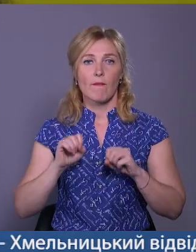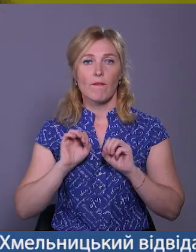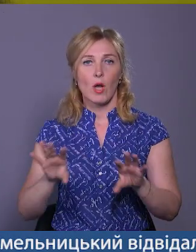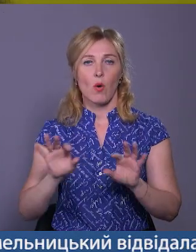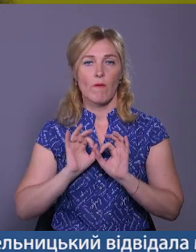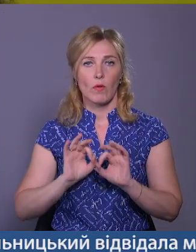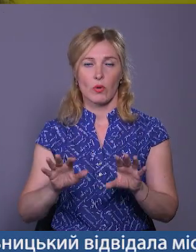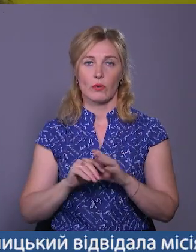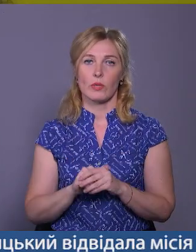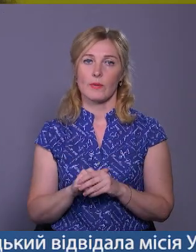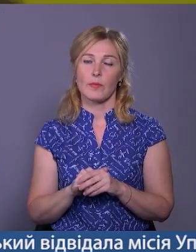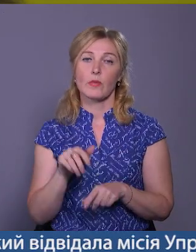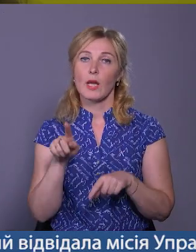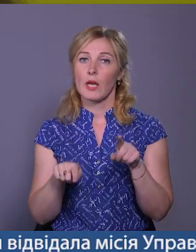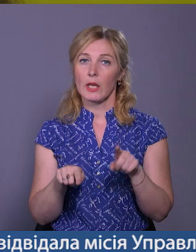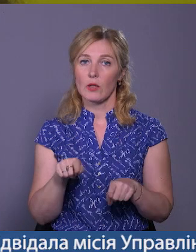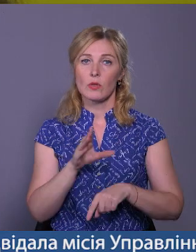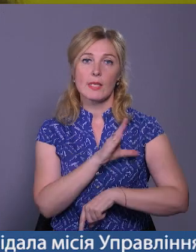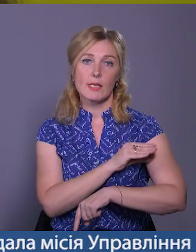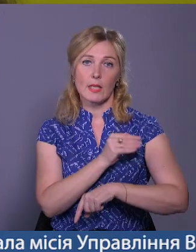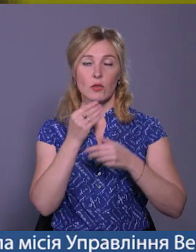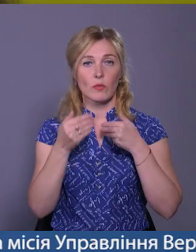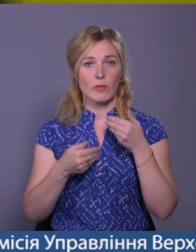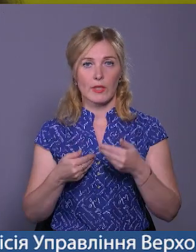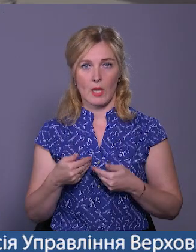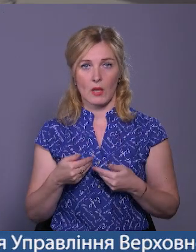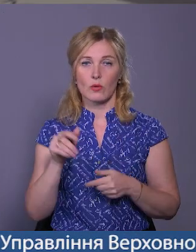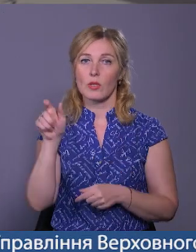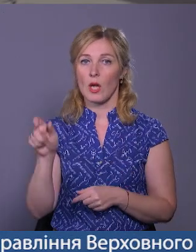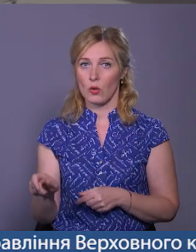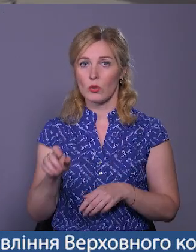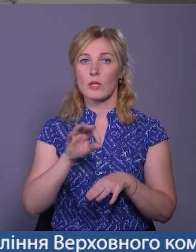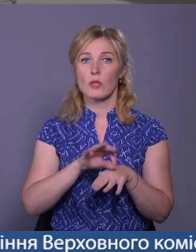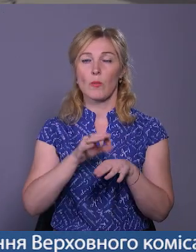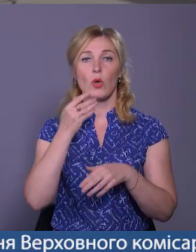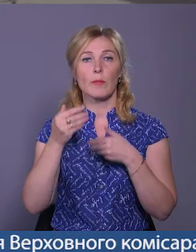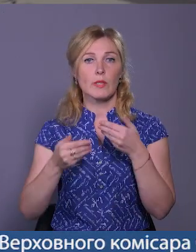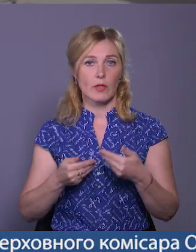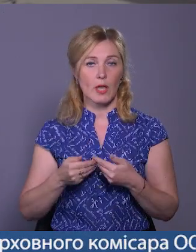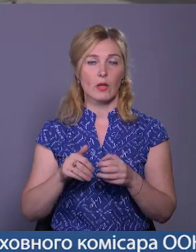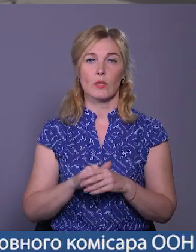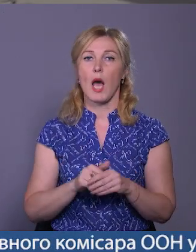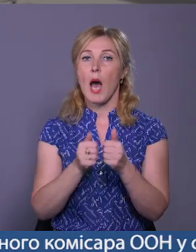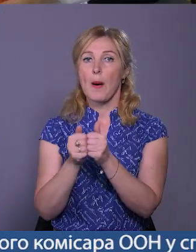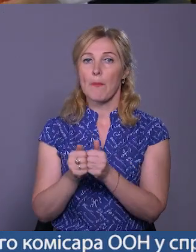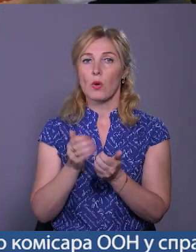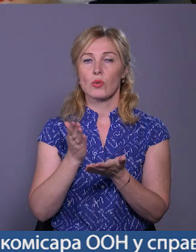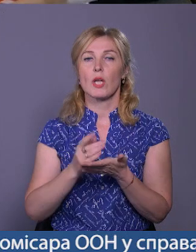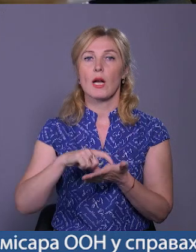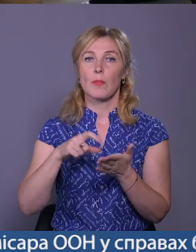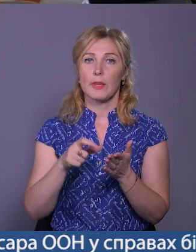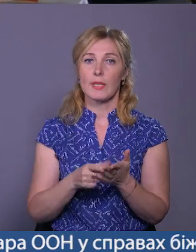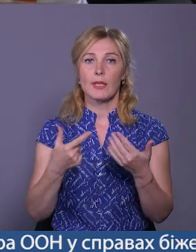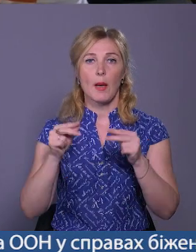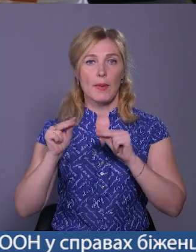ось іноді з тиском звичайно звертаються люди з болями звертаються поруч знаходяться кабінети